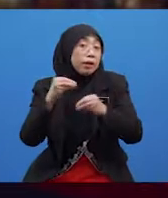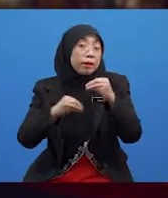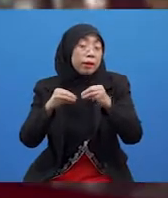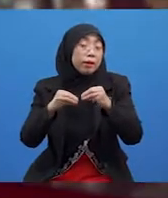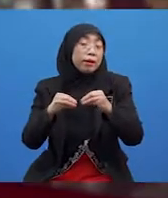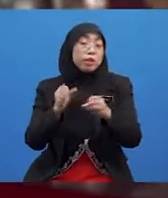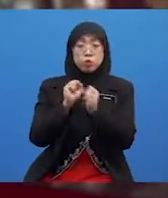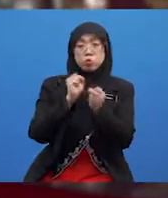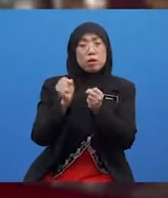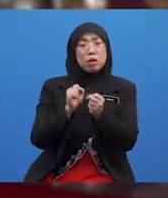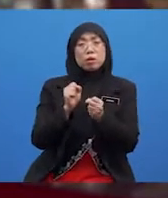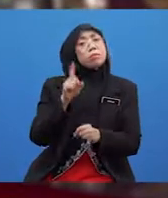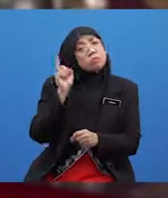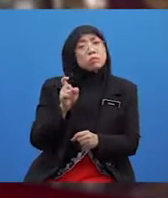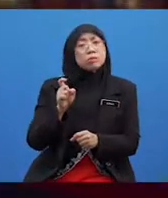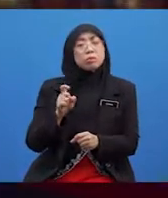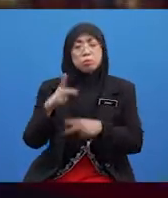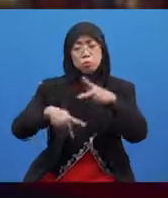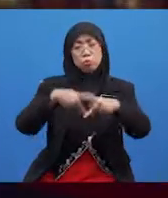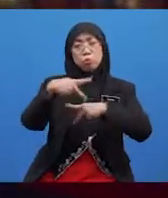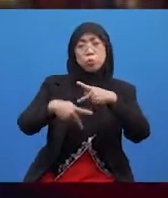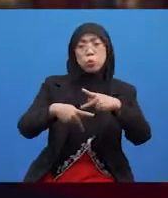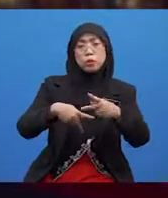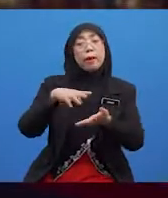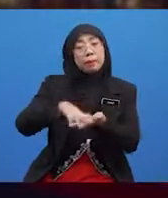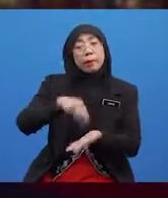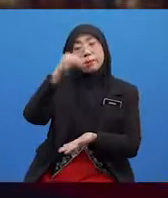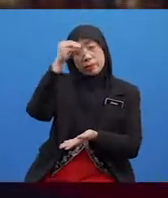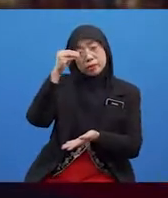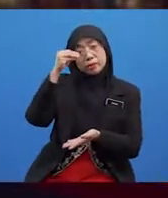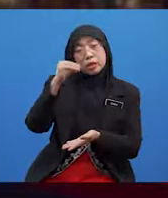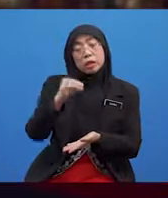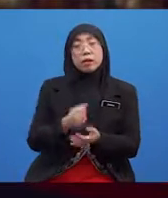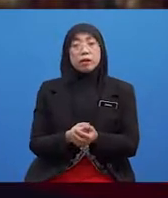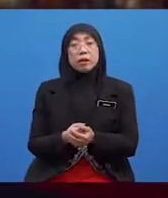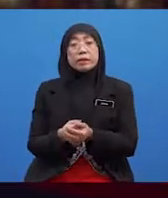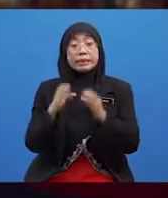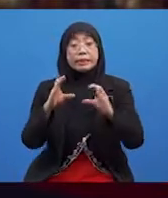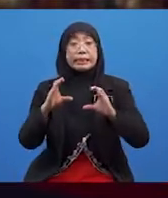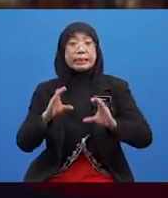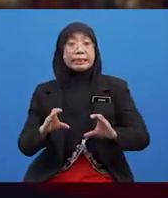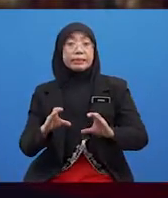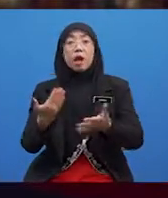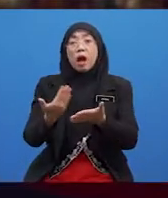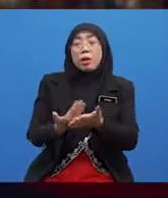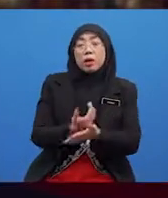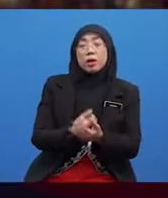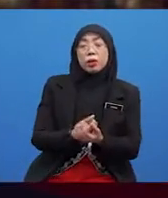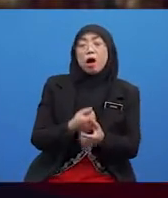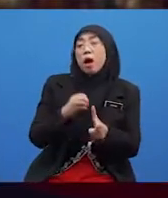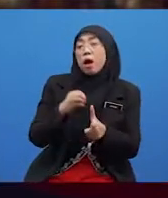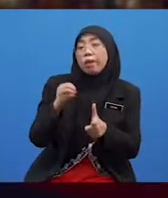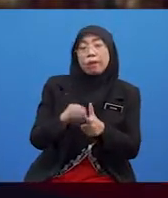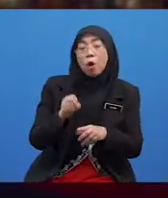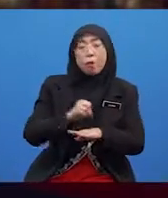sukan, perlu berlaku proses pembelajaran yang melibatkan teknik-teknik yang baru atau yang